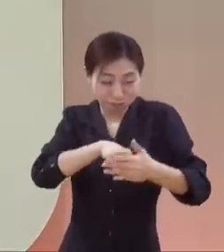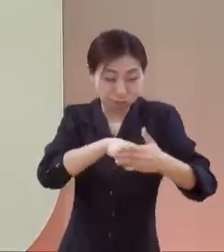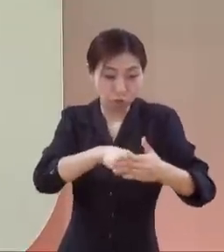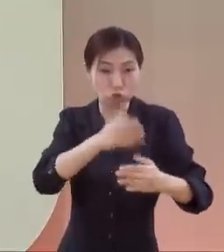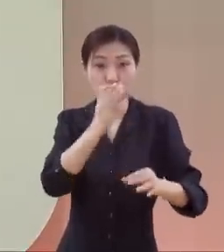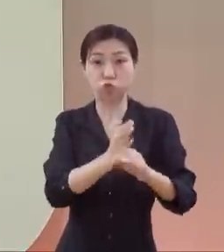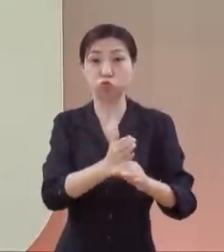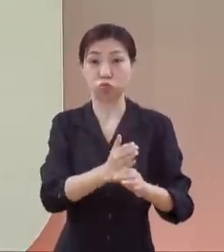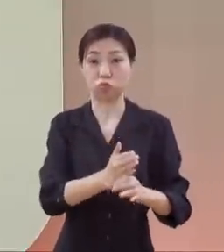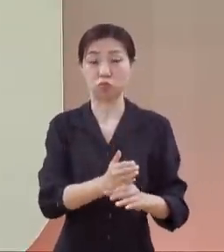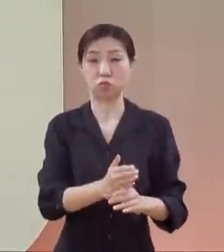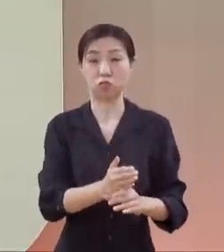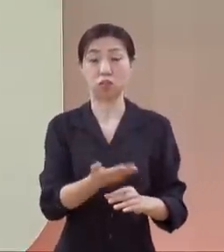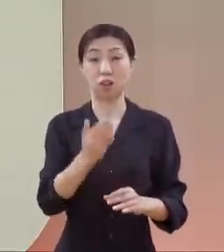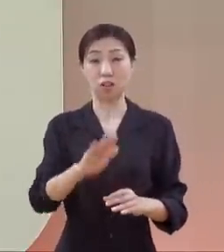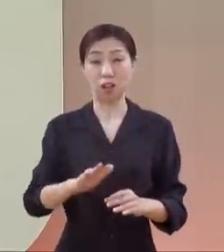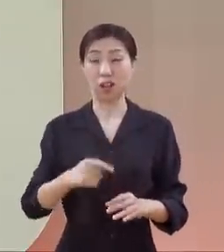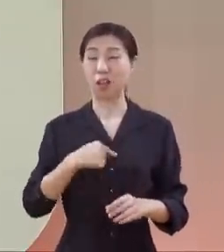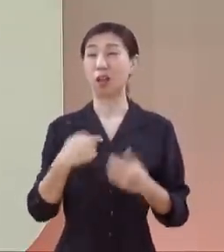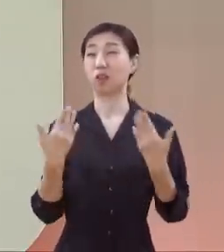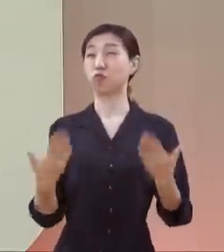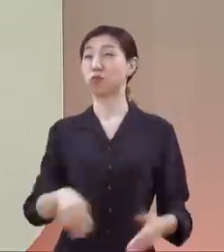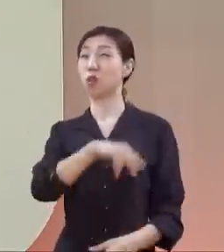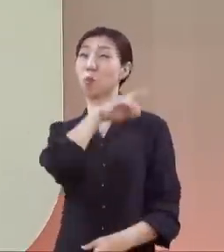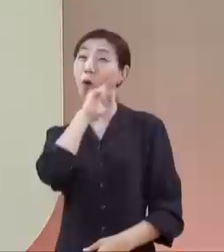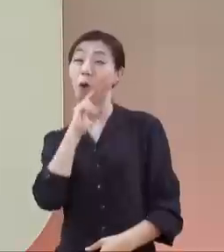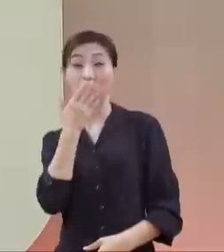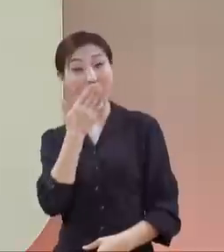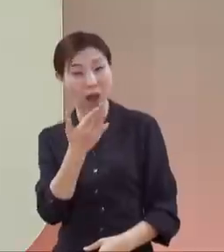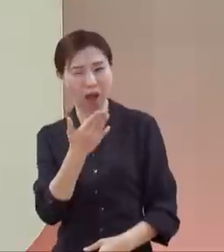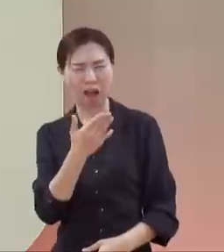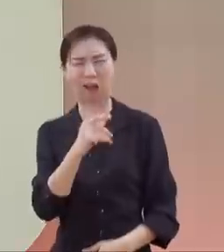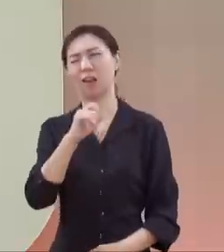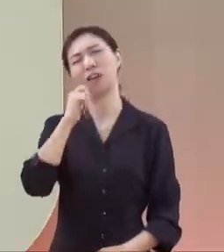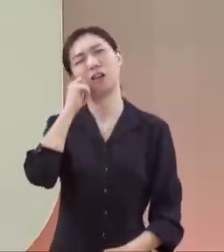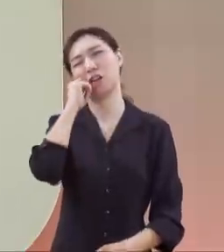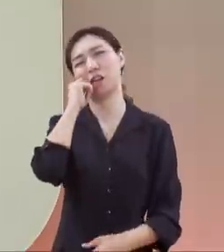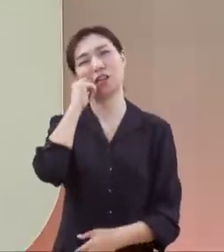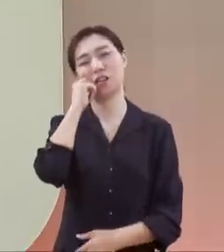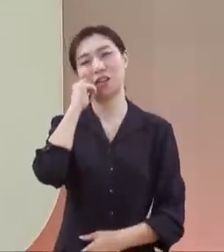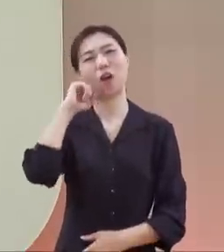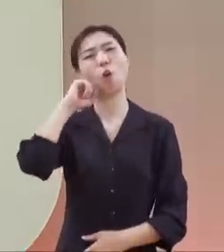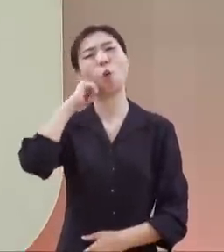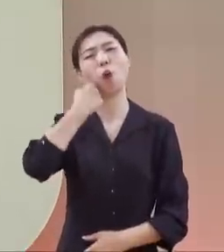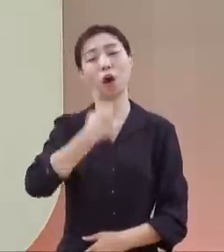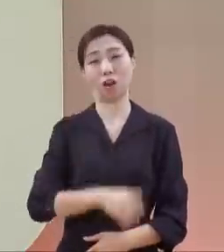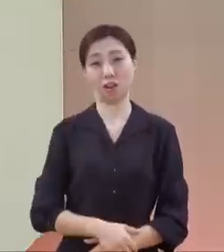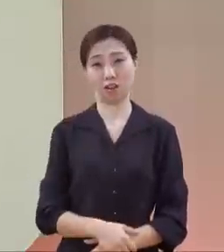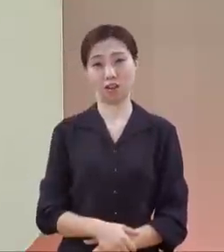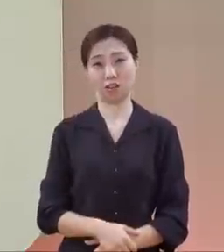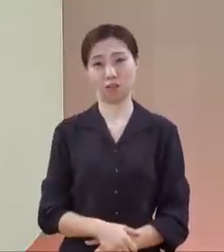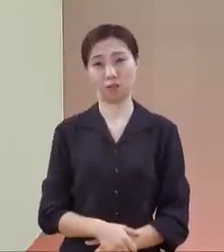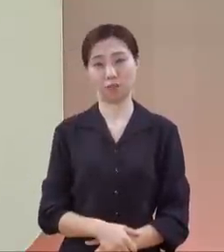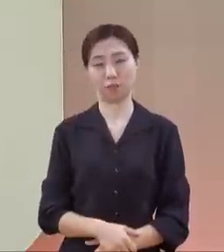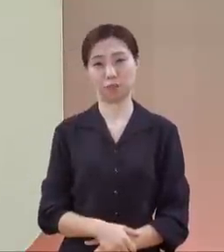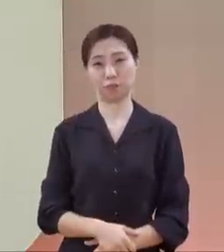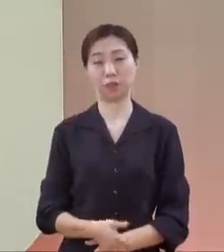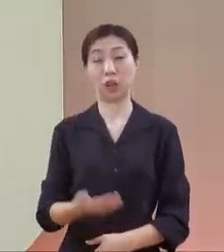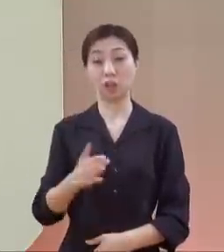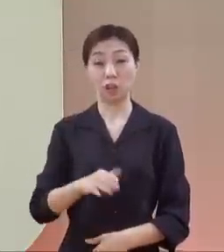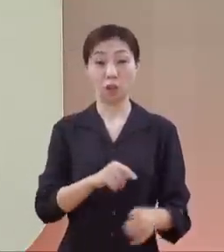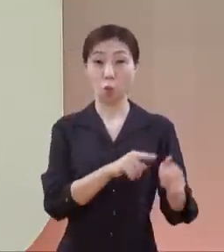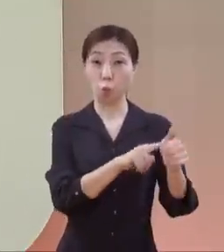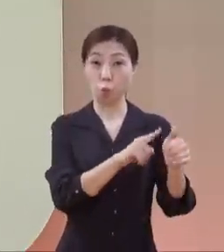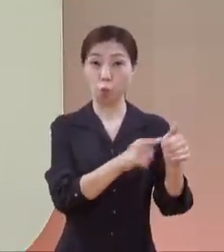그냥 그러려니 하고 오히려 이런 장애가 내 공부를 시켜 죽인다라는 마음으로